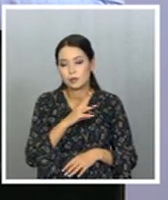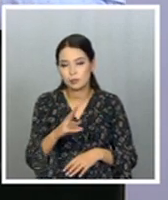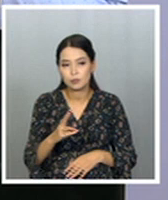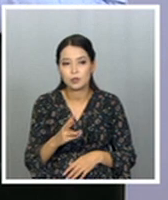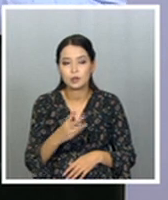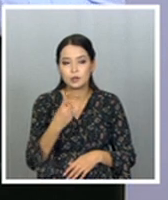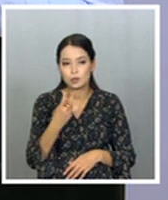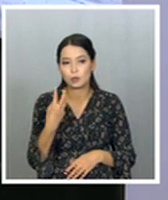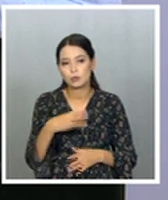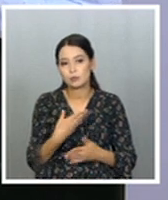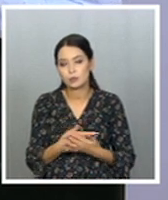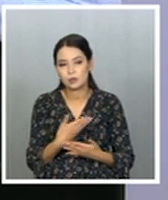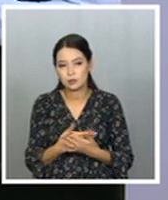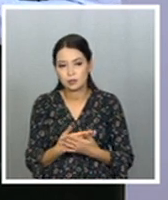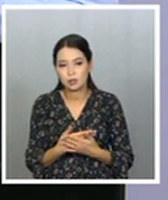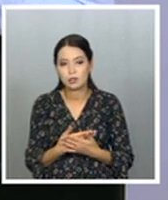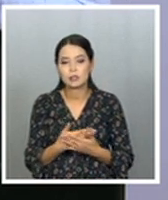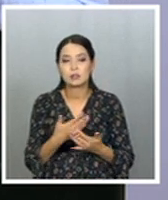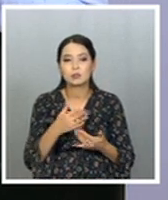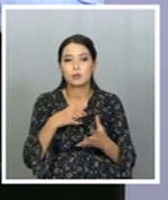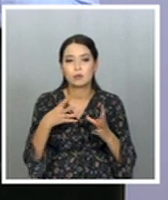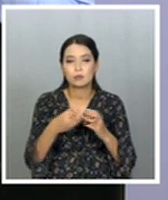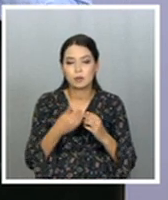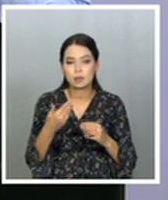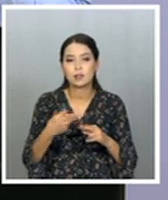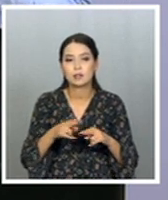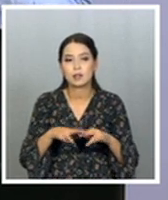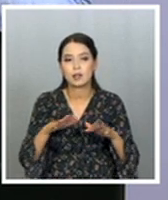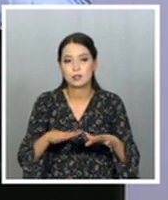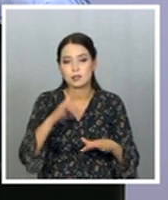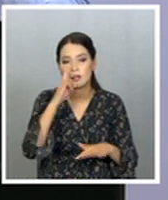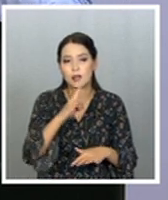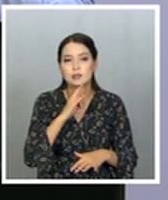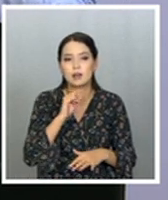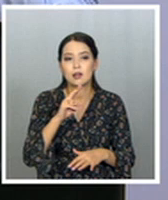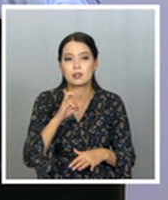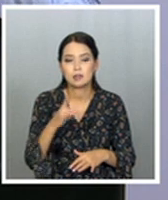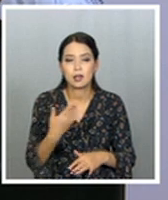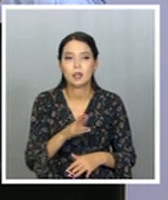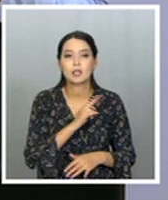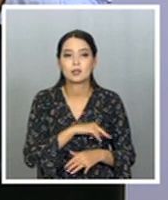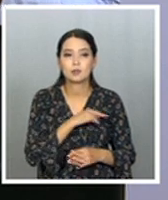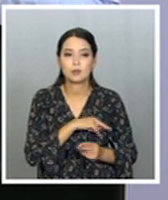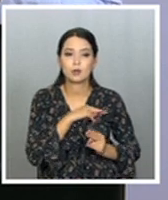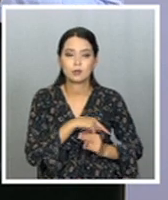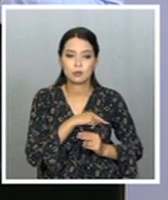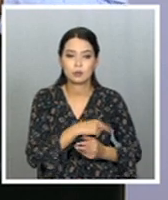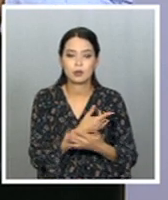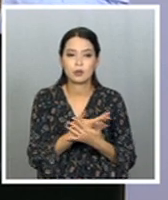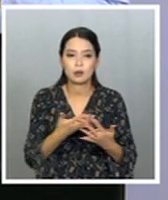адам. Негізгі заңы сол кездегі Қазақ АКСР-ның еңбекшілердің құқықтарын қорғау